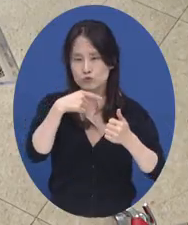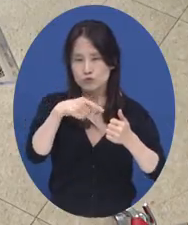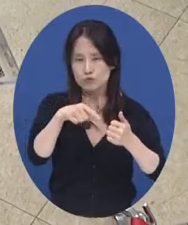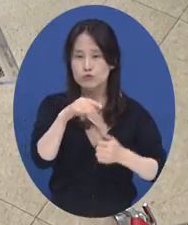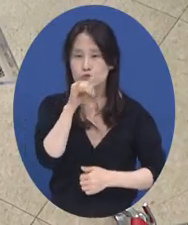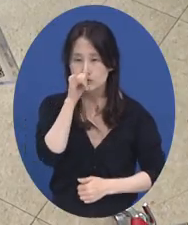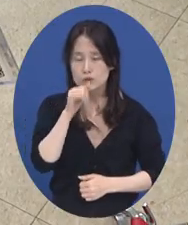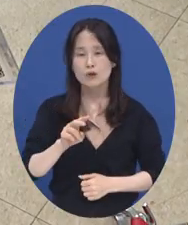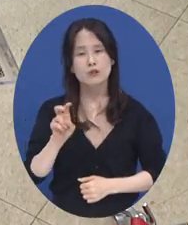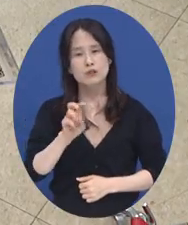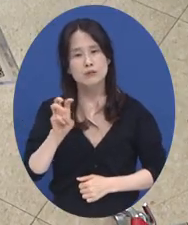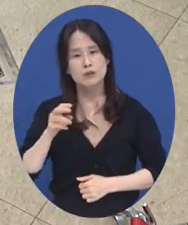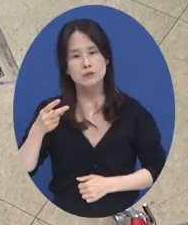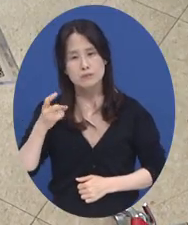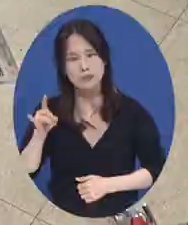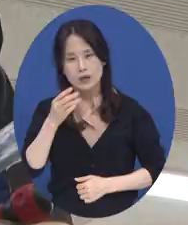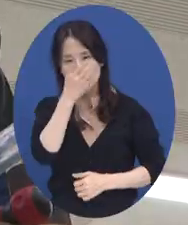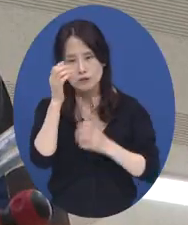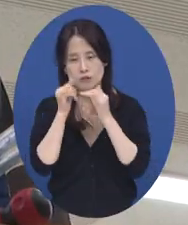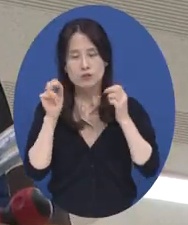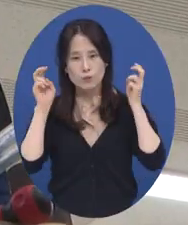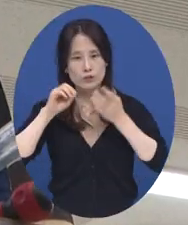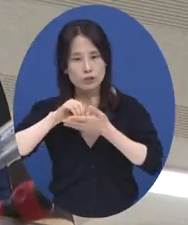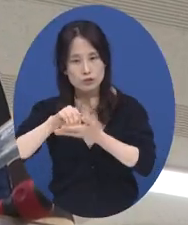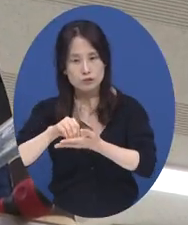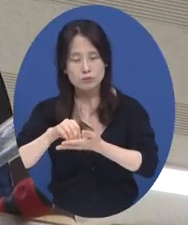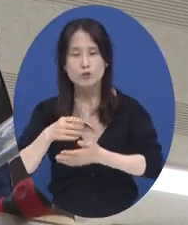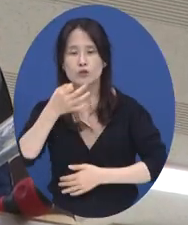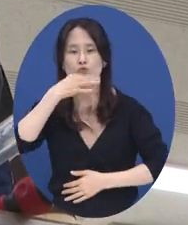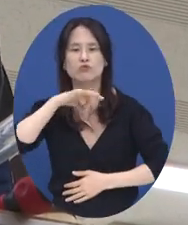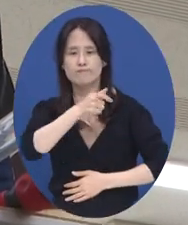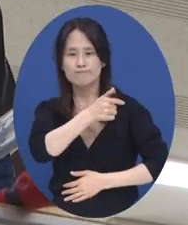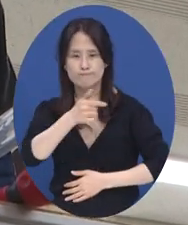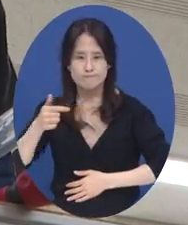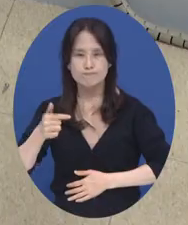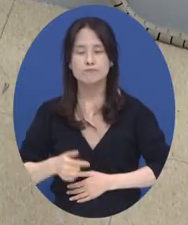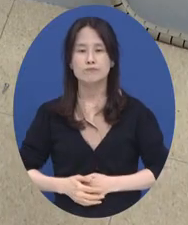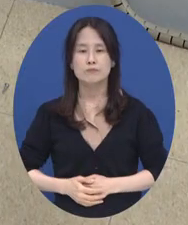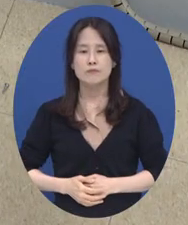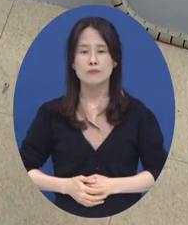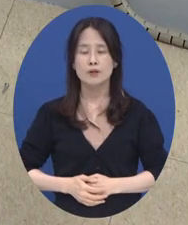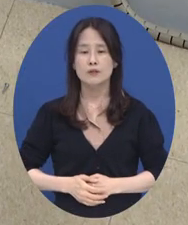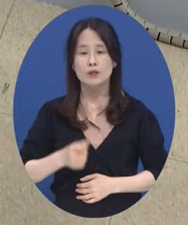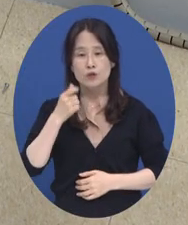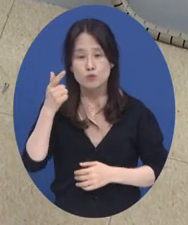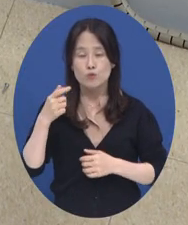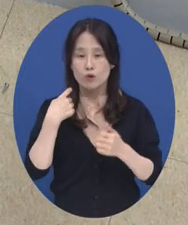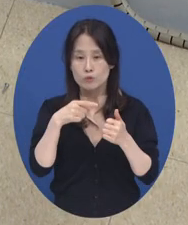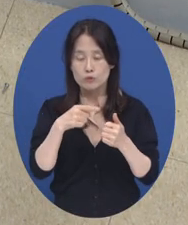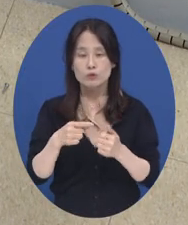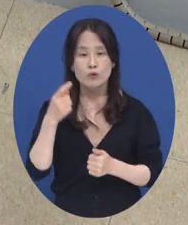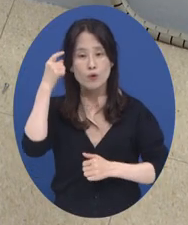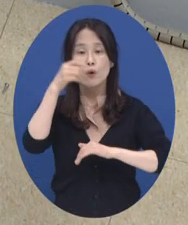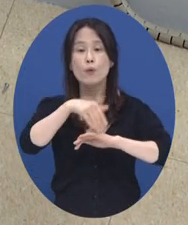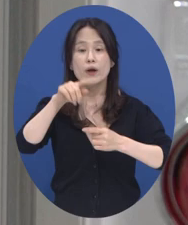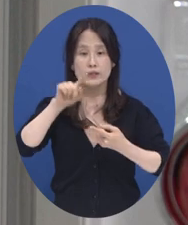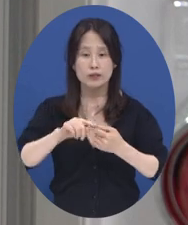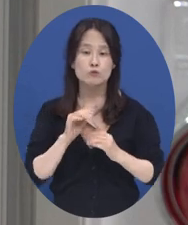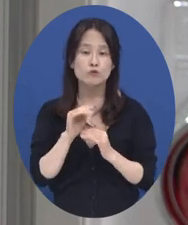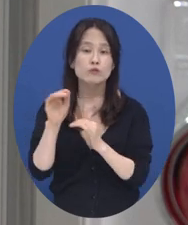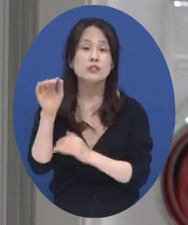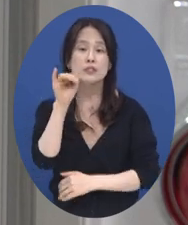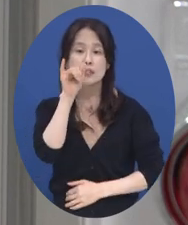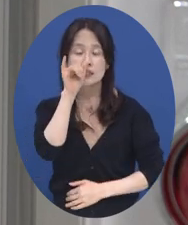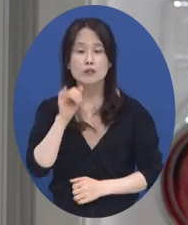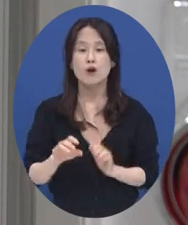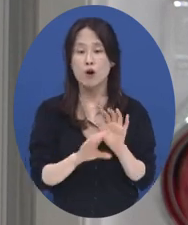이뤄 특히 20, 30대 청년층 취업에 이점이 있다는 설명입니다. 올 하반기 교육도 예정대로